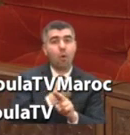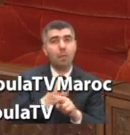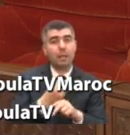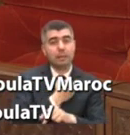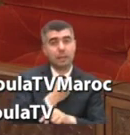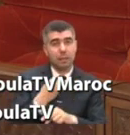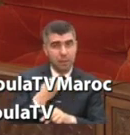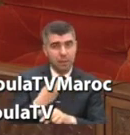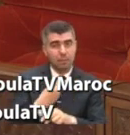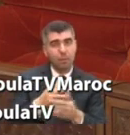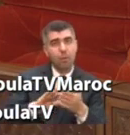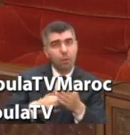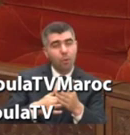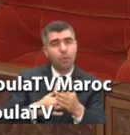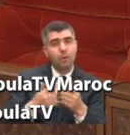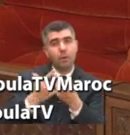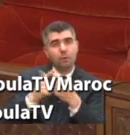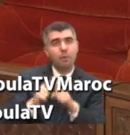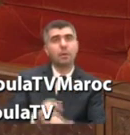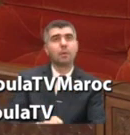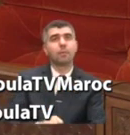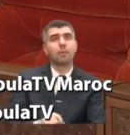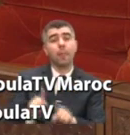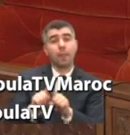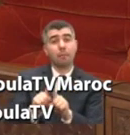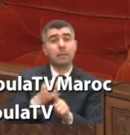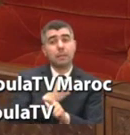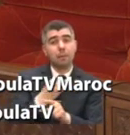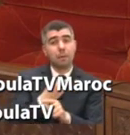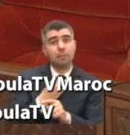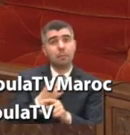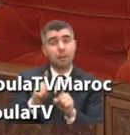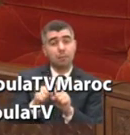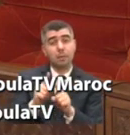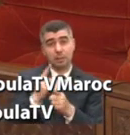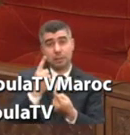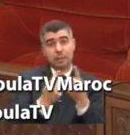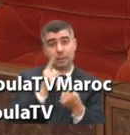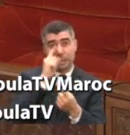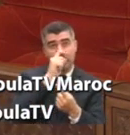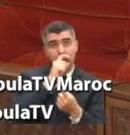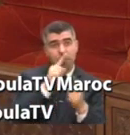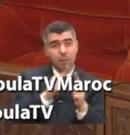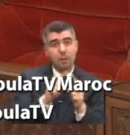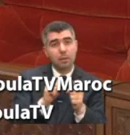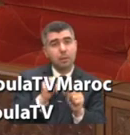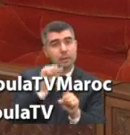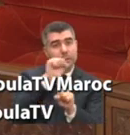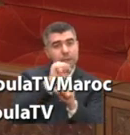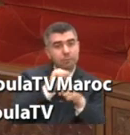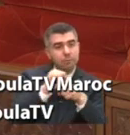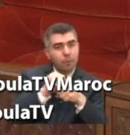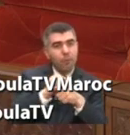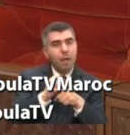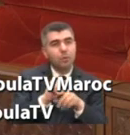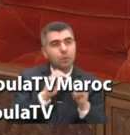هذه الصفقات اللي تكلمت عليهم السيدة النائبة المحترمة ديال المصحات. إذن راح ناقصنا كذلك نسرعوا من الوتيرة ديال تأهيل الإمكانيات ديالنا باش يمكن